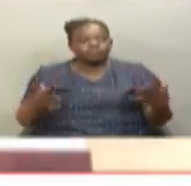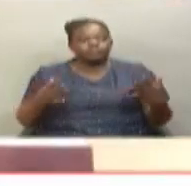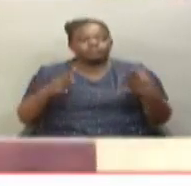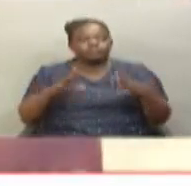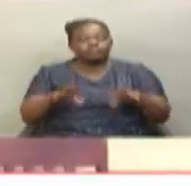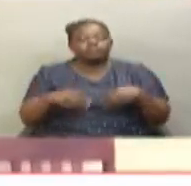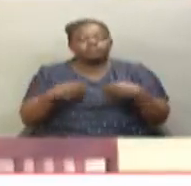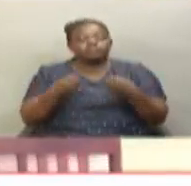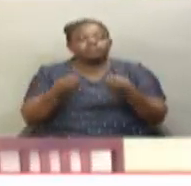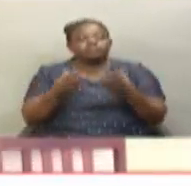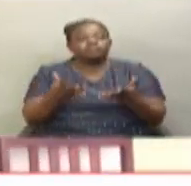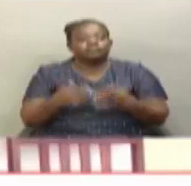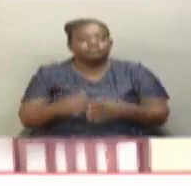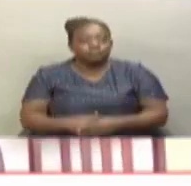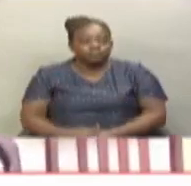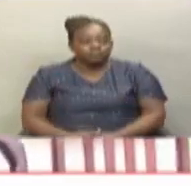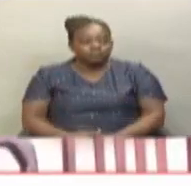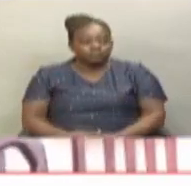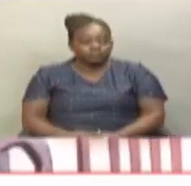Ssekadde.